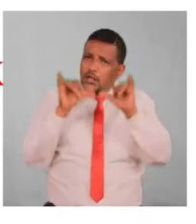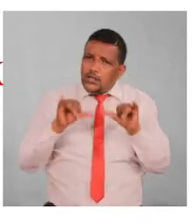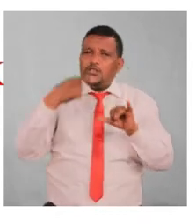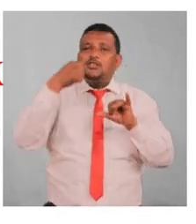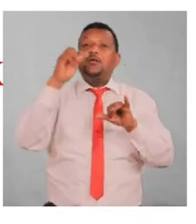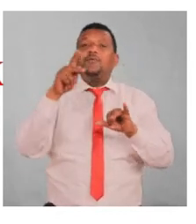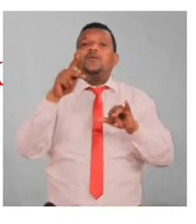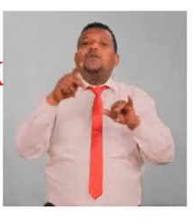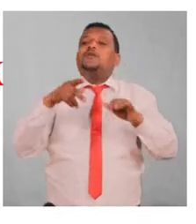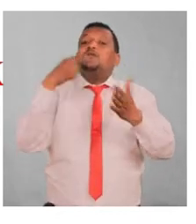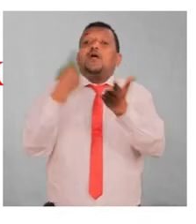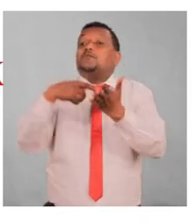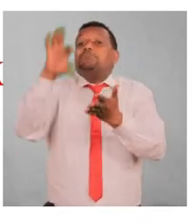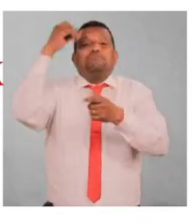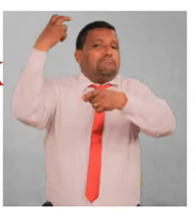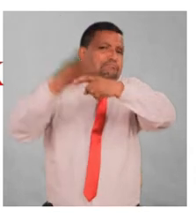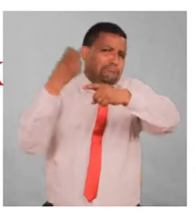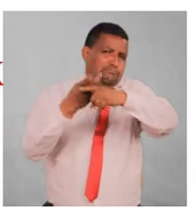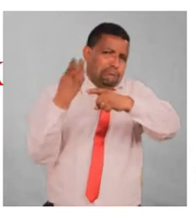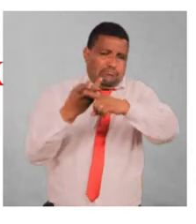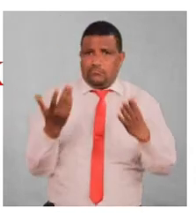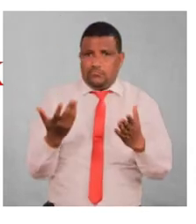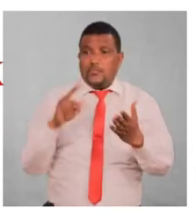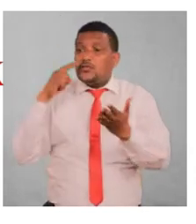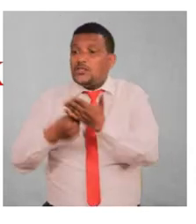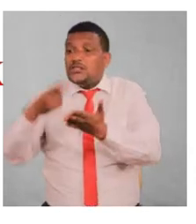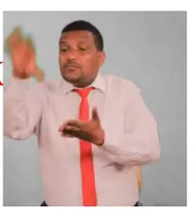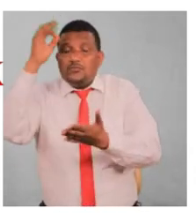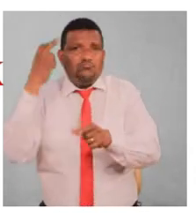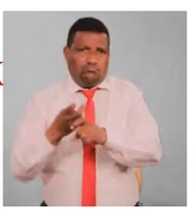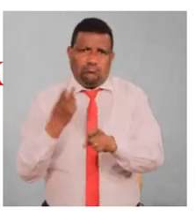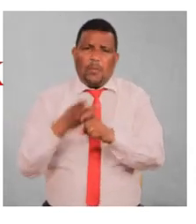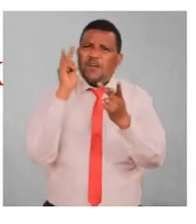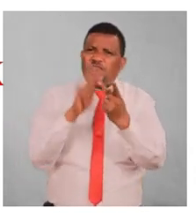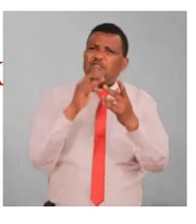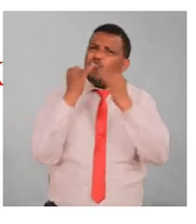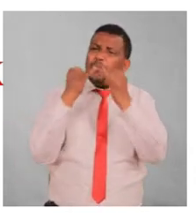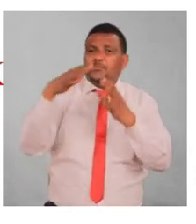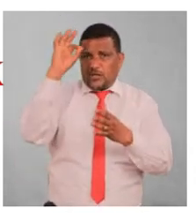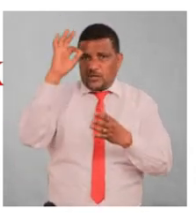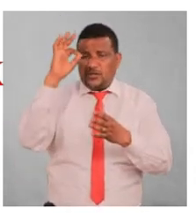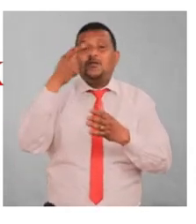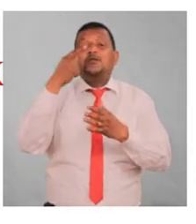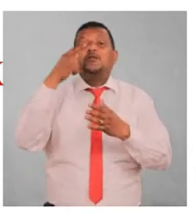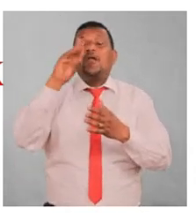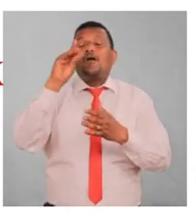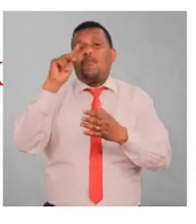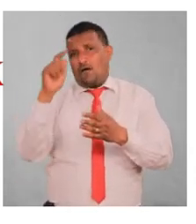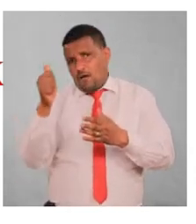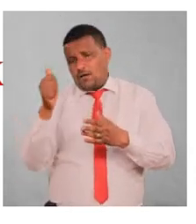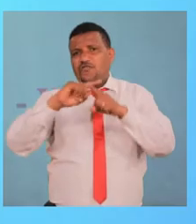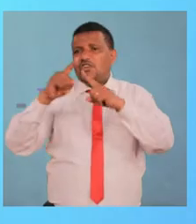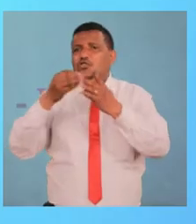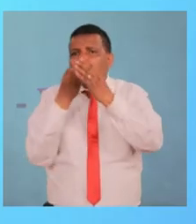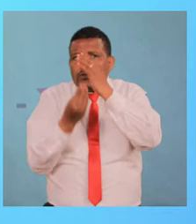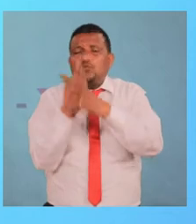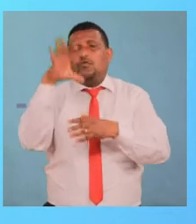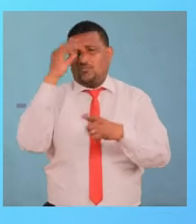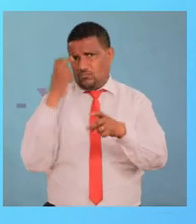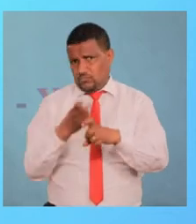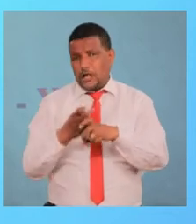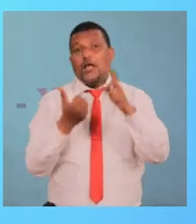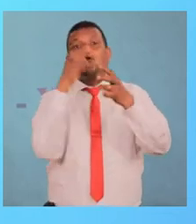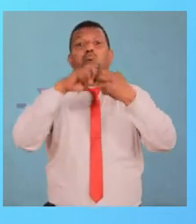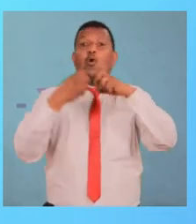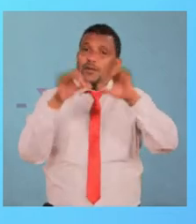बिलीफ आईएस डिफिकल्ट चुगे इस अ इफेक्ट इन्फॉर्मेशन और डाटा फ्रॉम डिफरेंट सोर्सेस दर